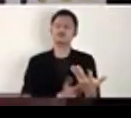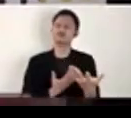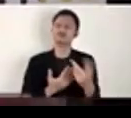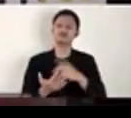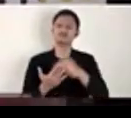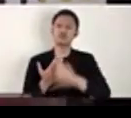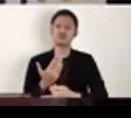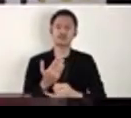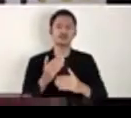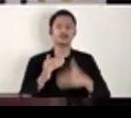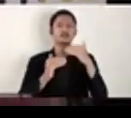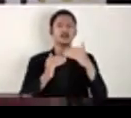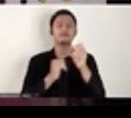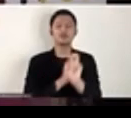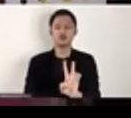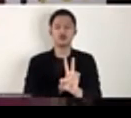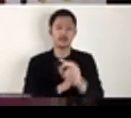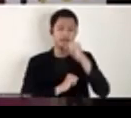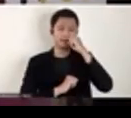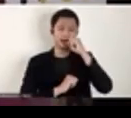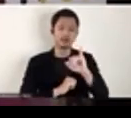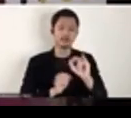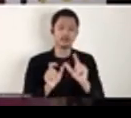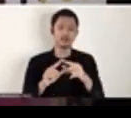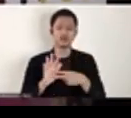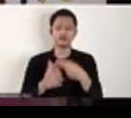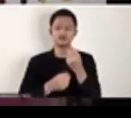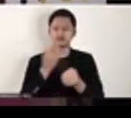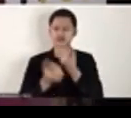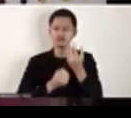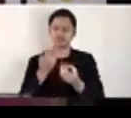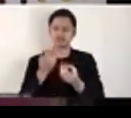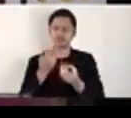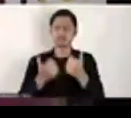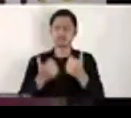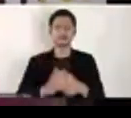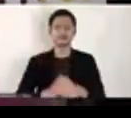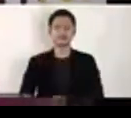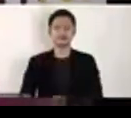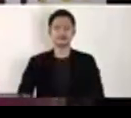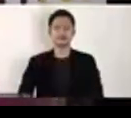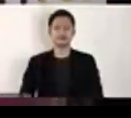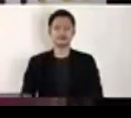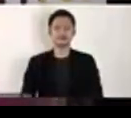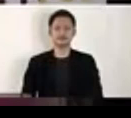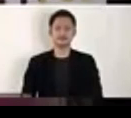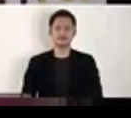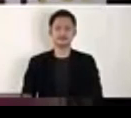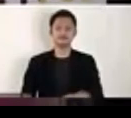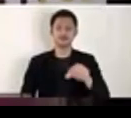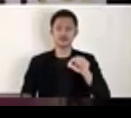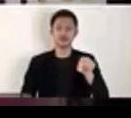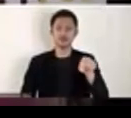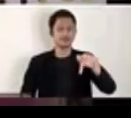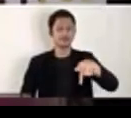fase kedua the Mungkin Pak Iwan juga bisa menjelaskan lebih lanjut Nah itu sejauh ini memang